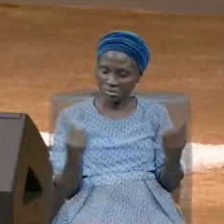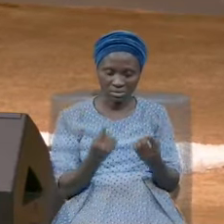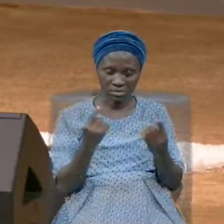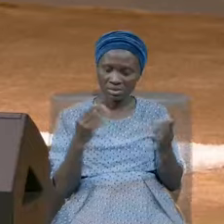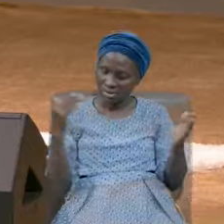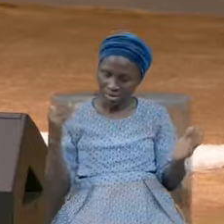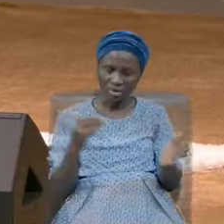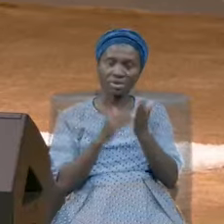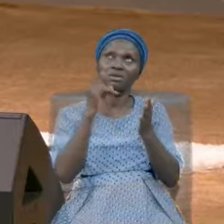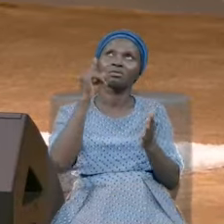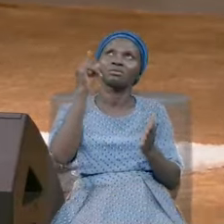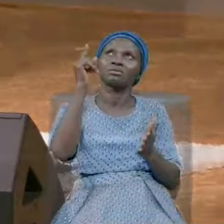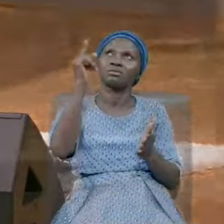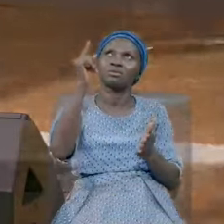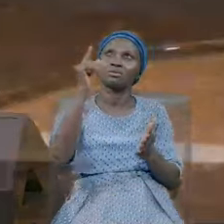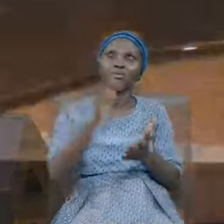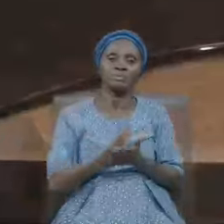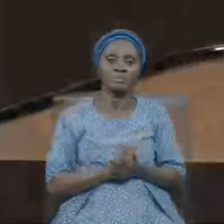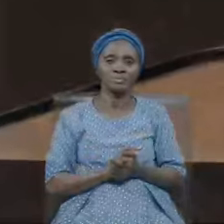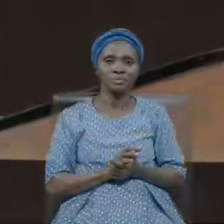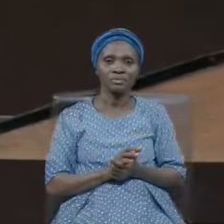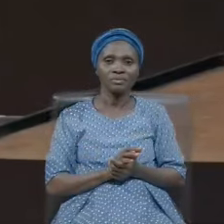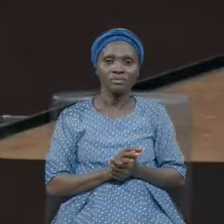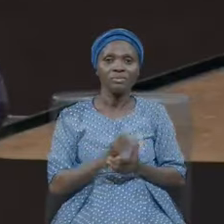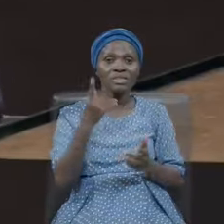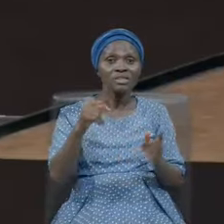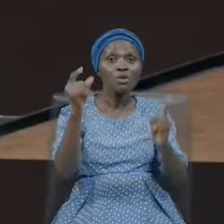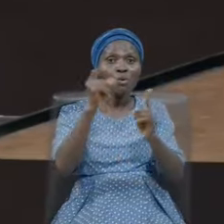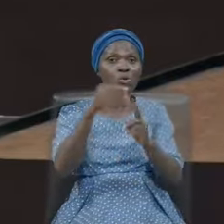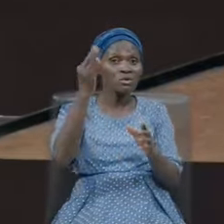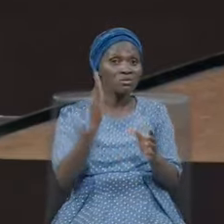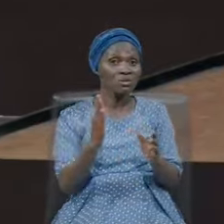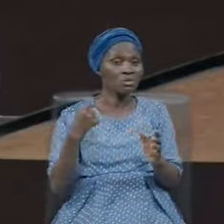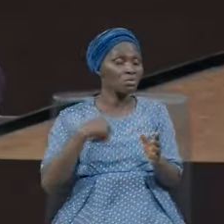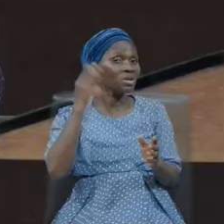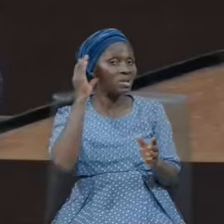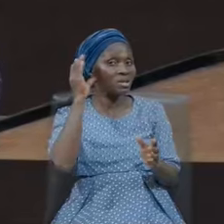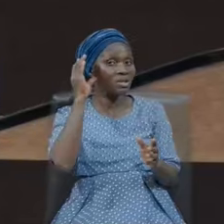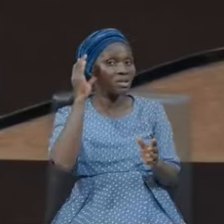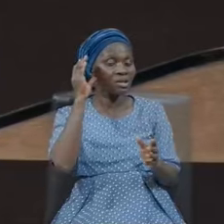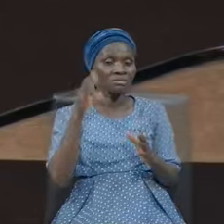pécher contre toi. La parole de Dieu que nous attendons,